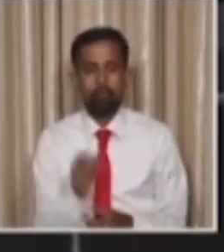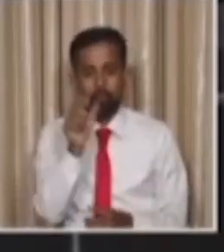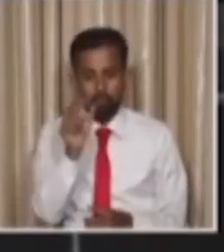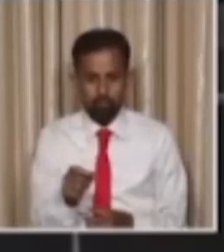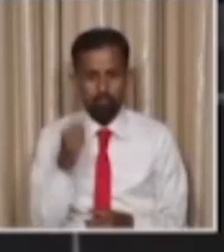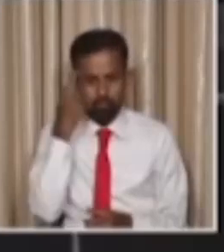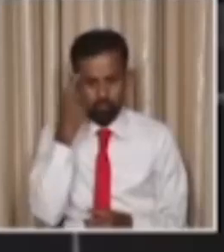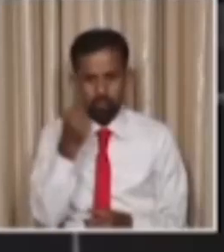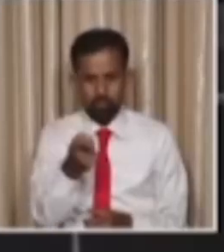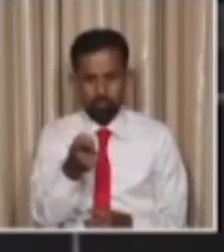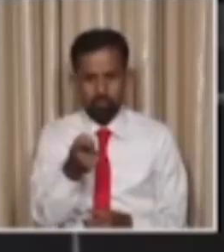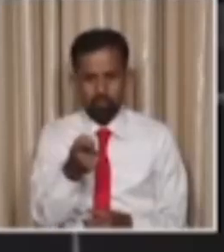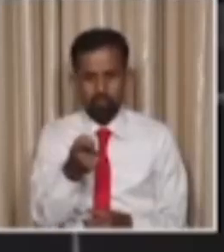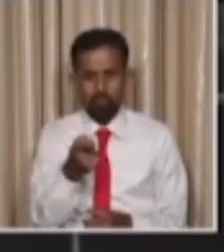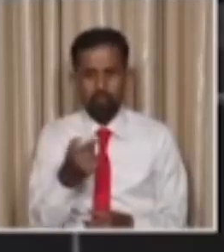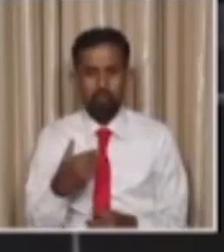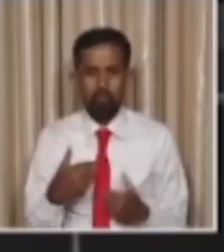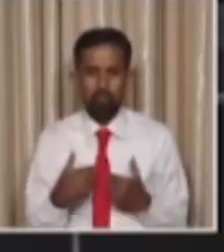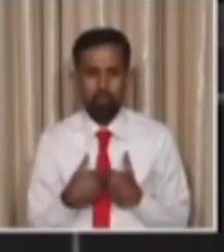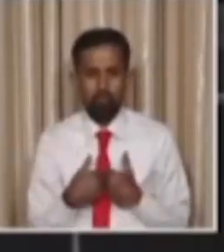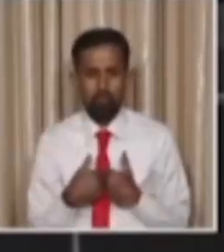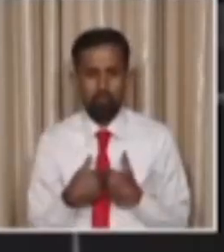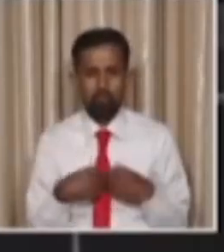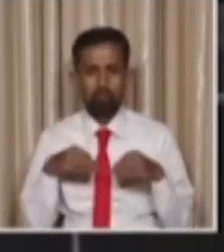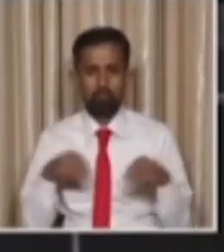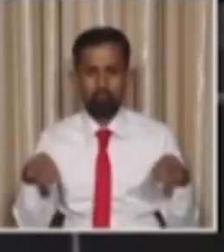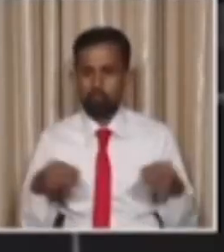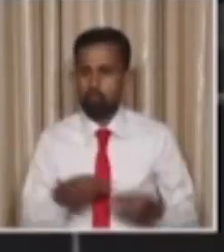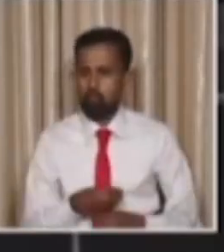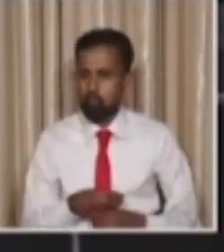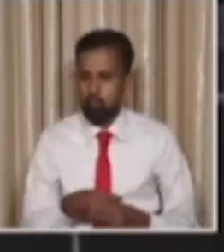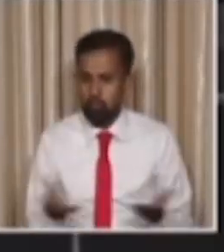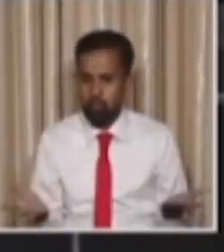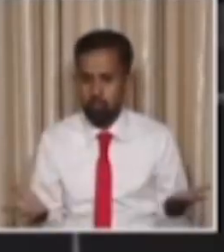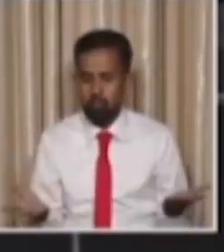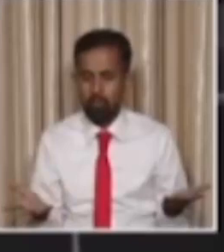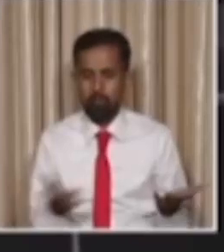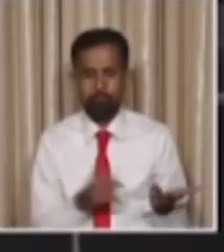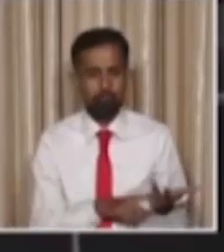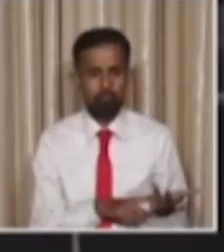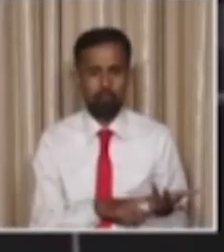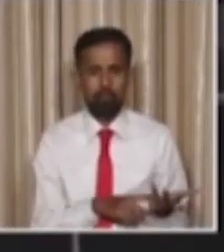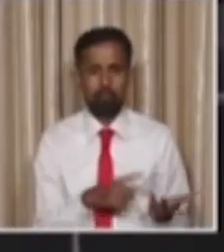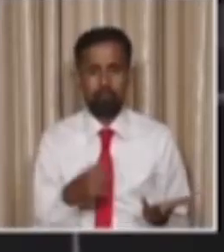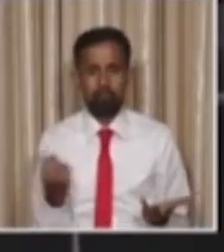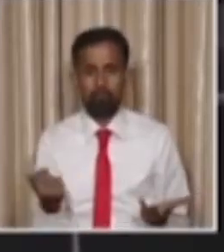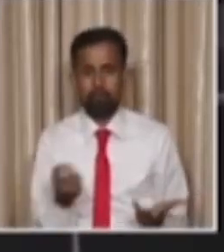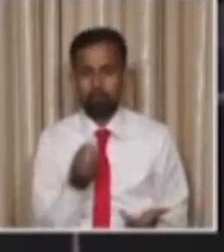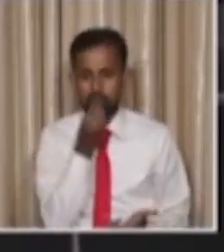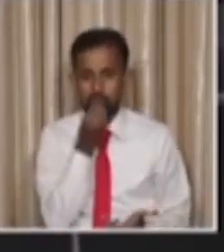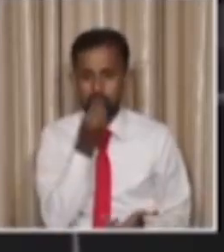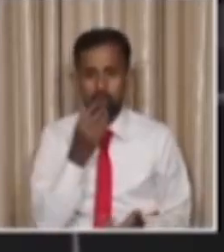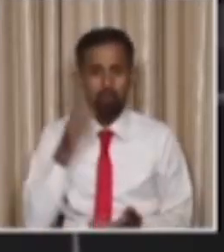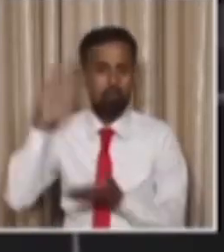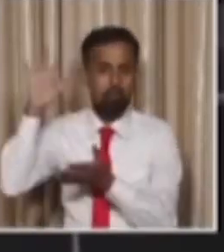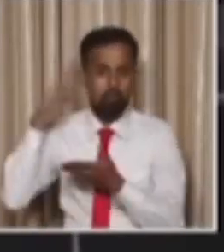දන්නවා දැන් අපිට වගාහානියක් එක පැත්තකින් සිද්ධ වෙලා තියෙනවා, අනිත් පැත්තෙන් ආහාර ආනයනය